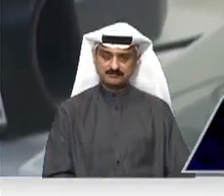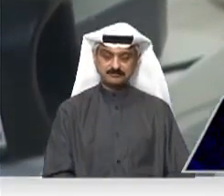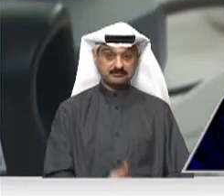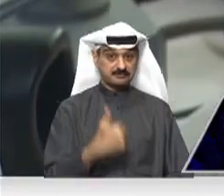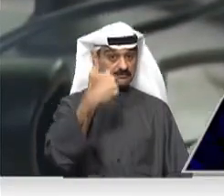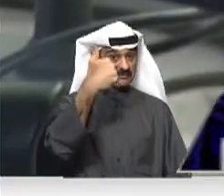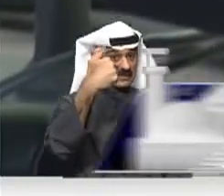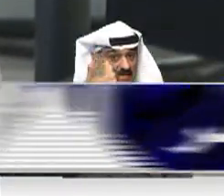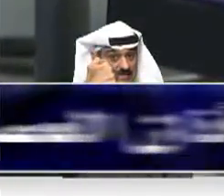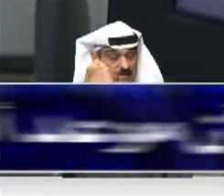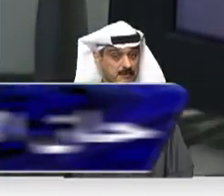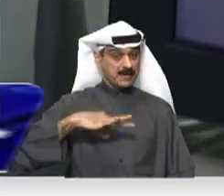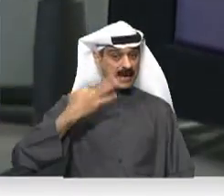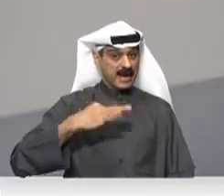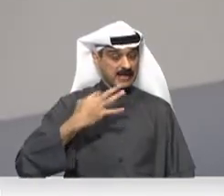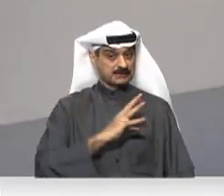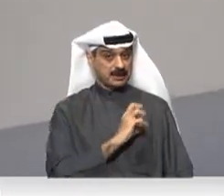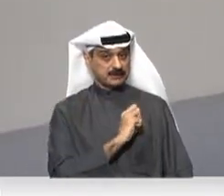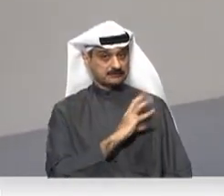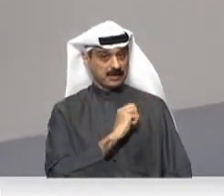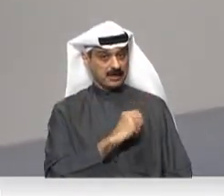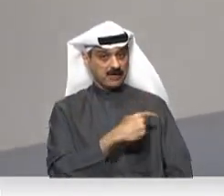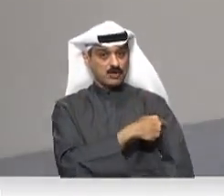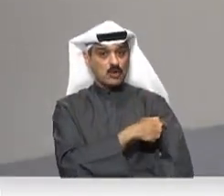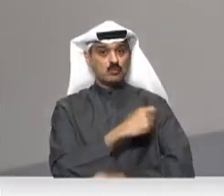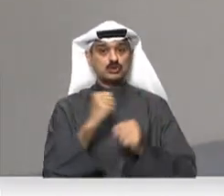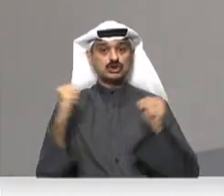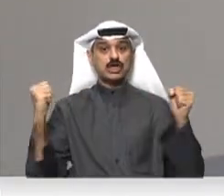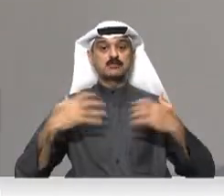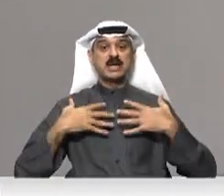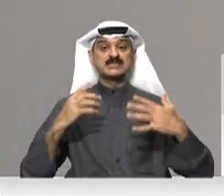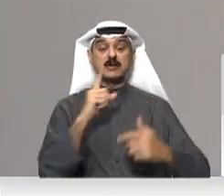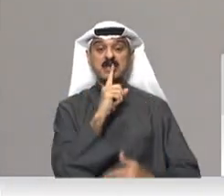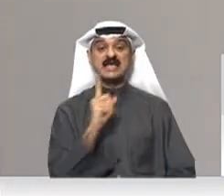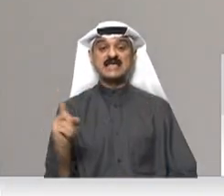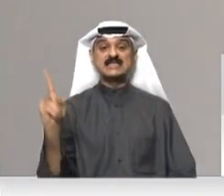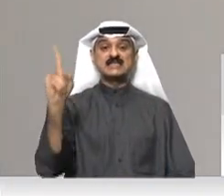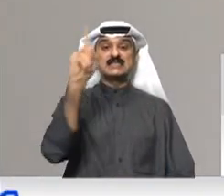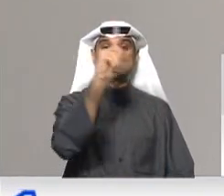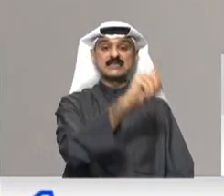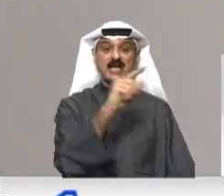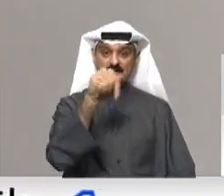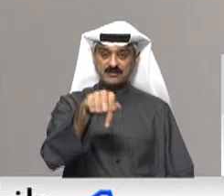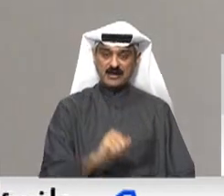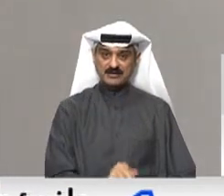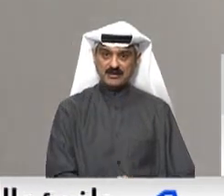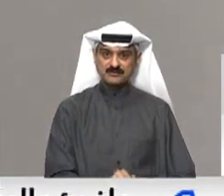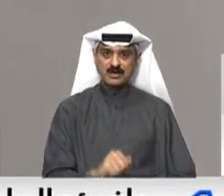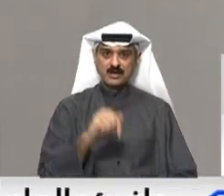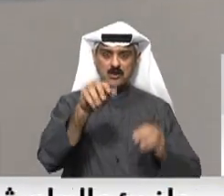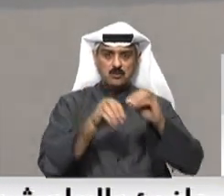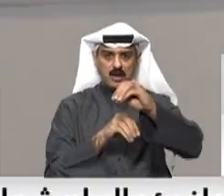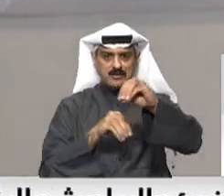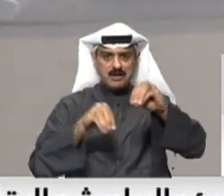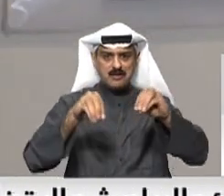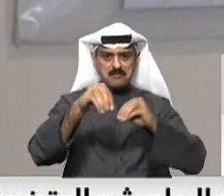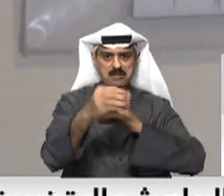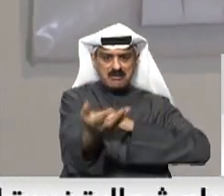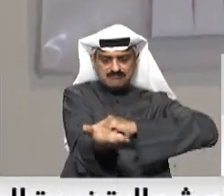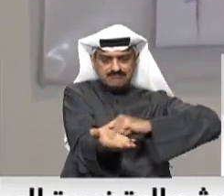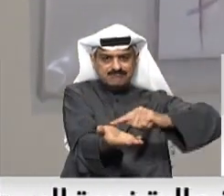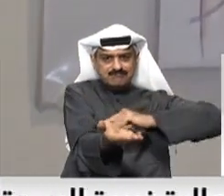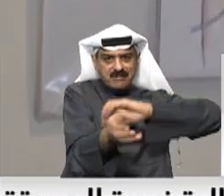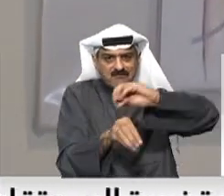600 عملية جراحة قلب يجريها مستشفى الصدري سنوياً، وأكثر العمليات التي تجرى تبديل الشريان